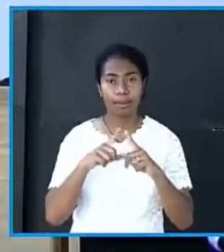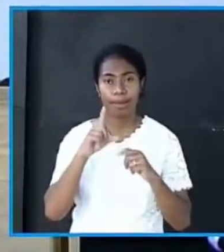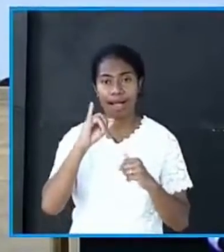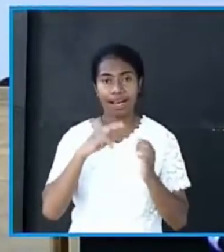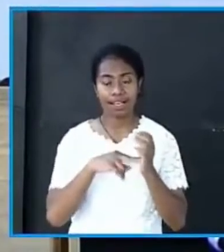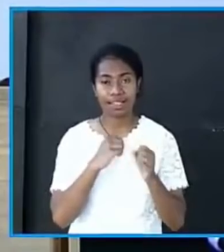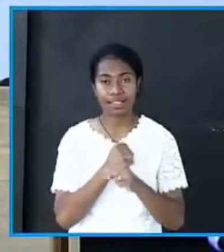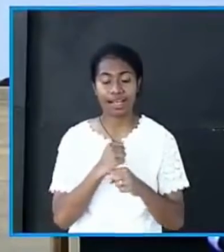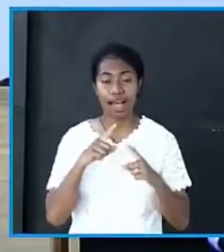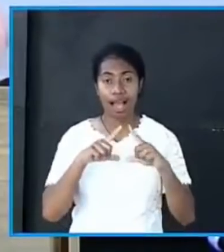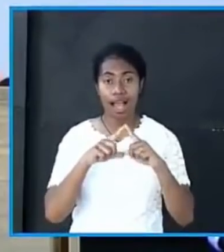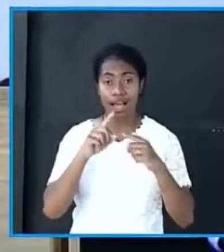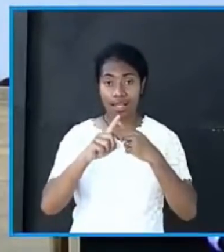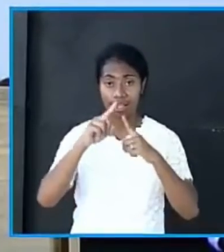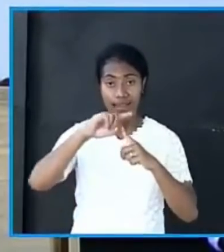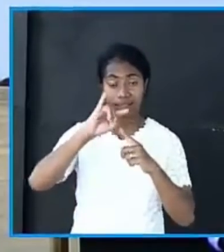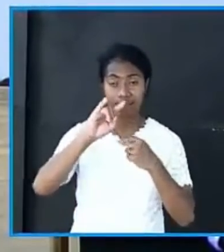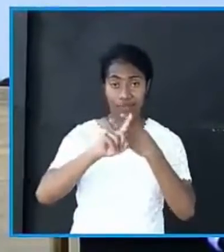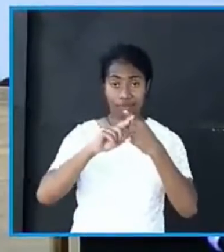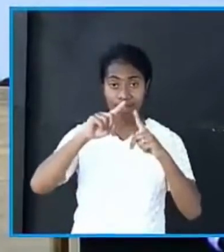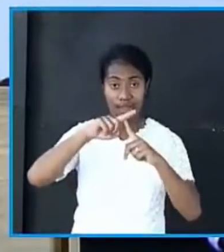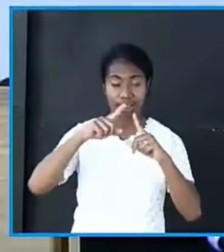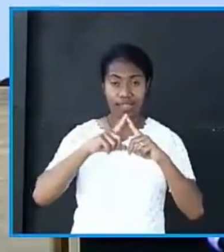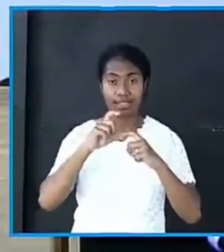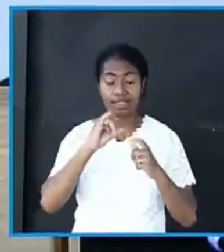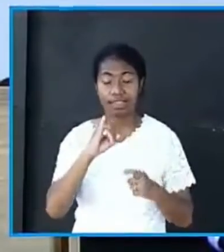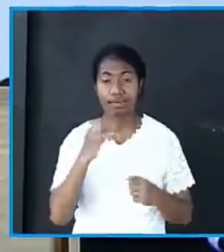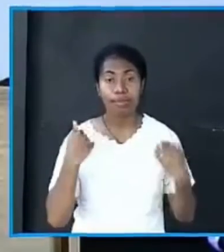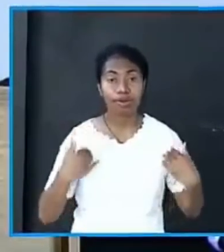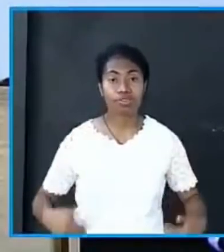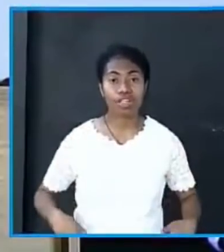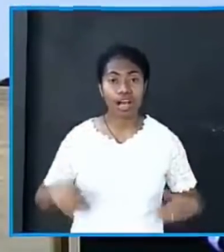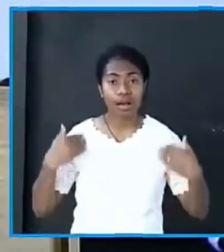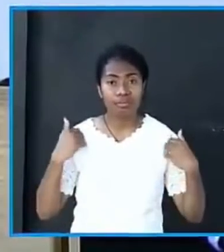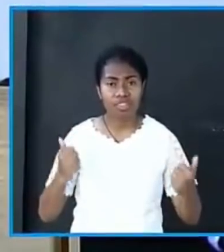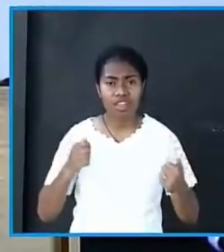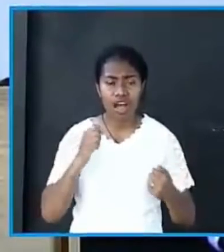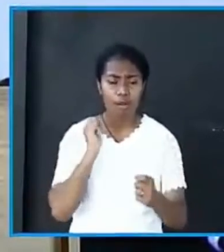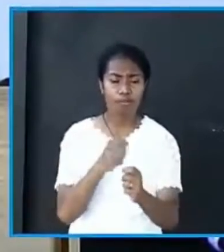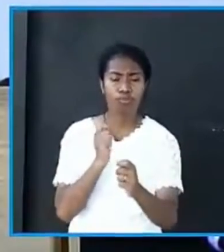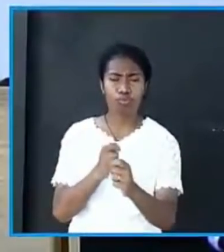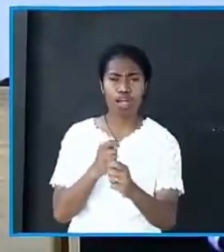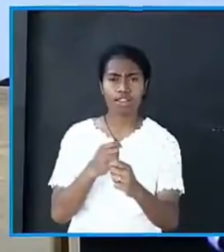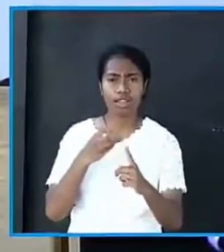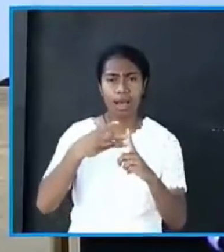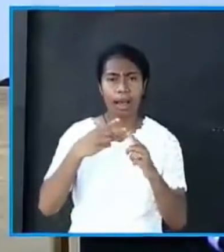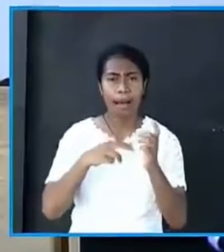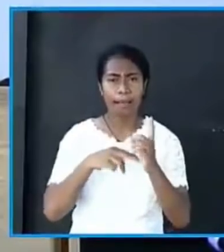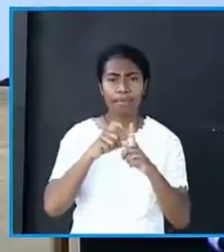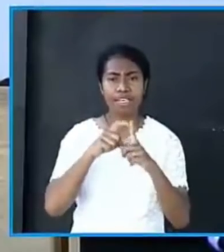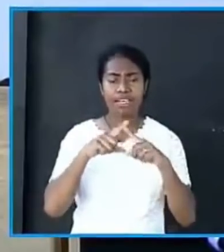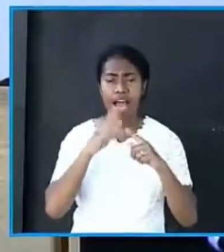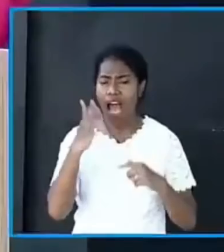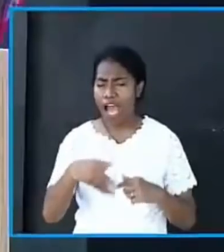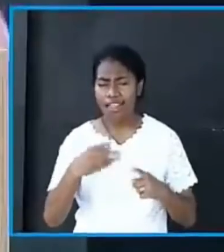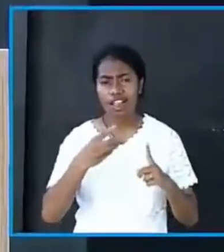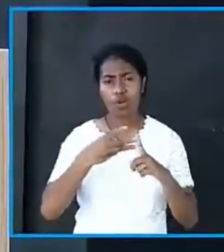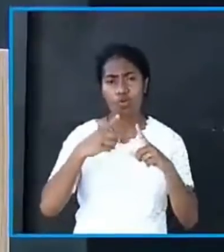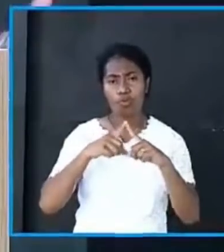artificial intelegent sini kecerdasan buatan manusia bisa membuat benda-benda manusia pisang membuat barang-barang